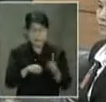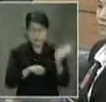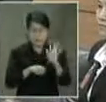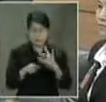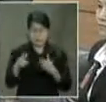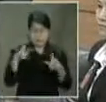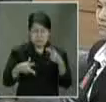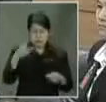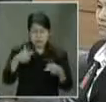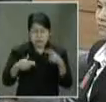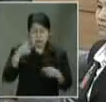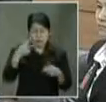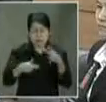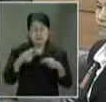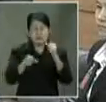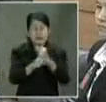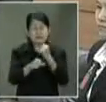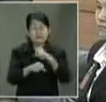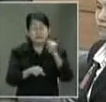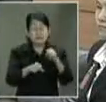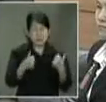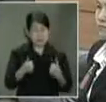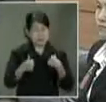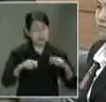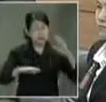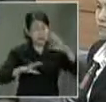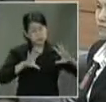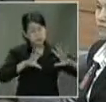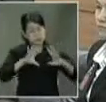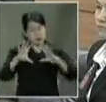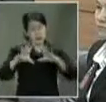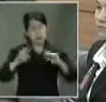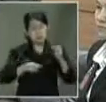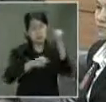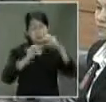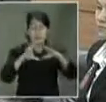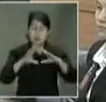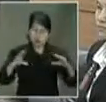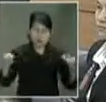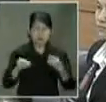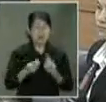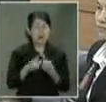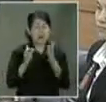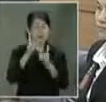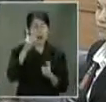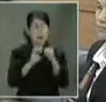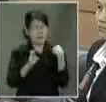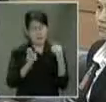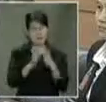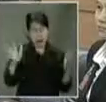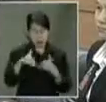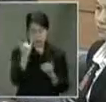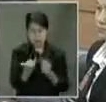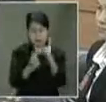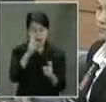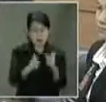หารมีคนตายจำนวนมากวันนี้ผมยังหาศพไม่เจอเพราะอะไรเพราะมันไปเผา